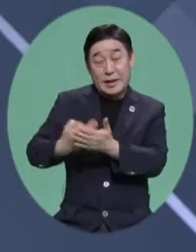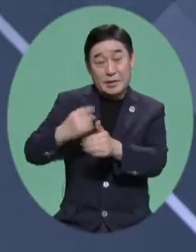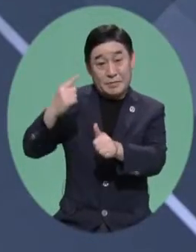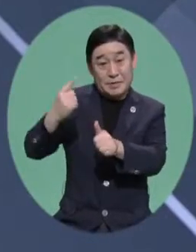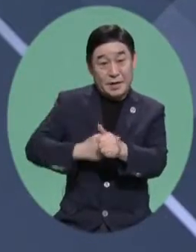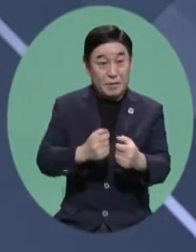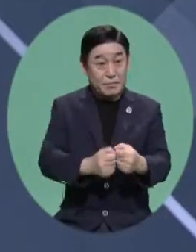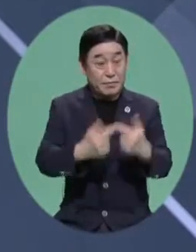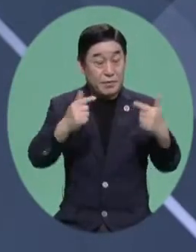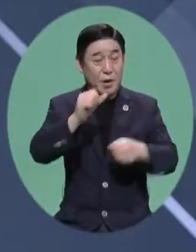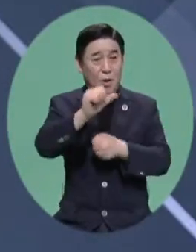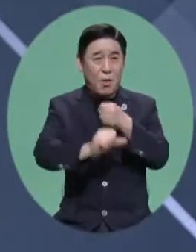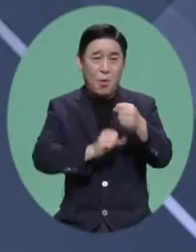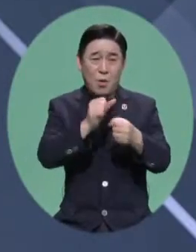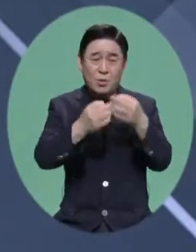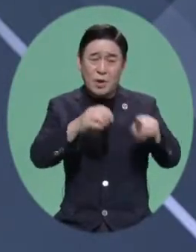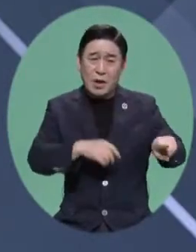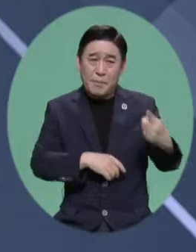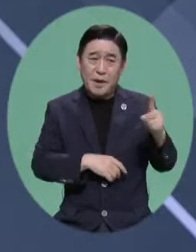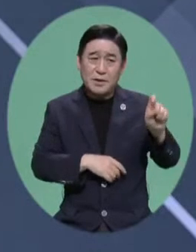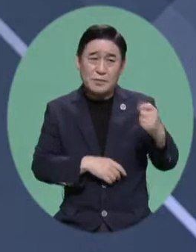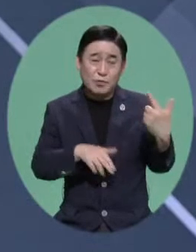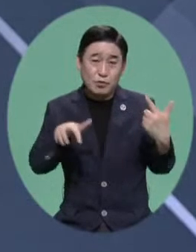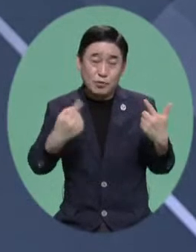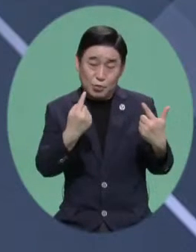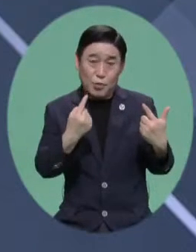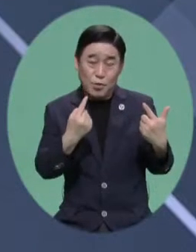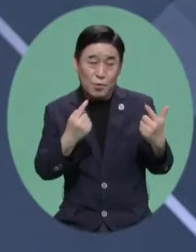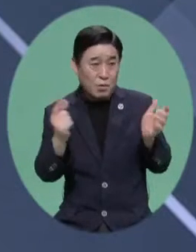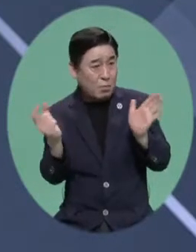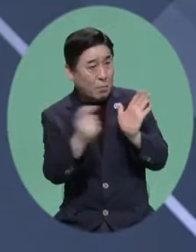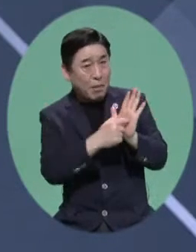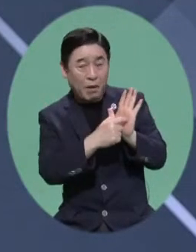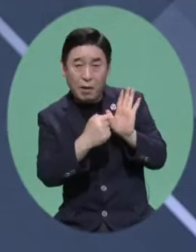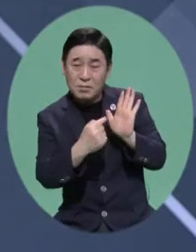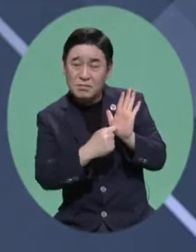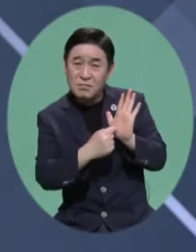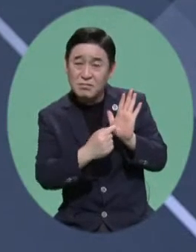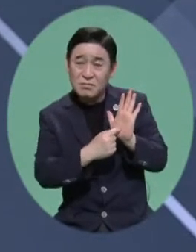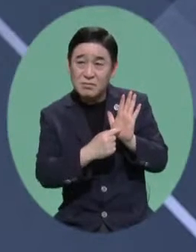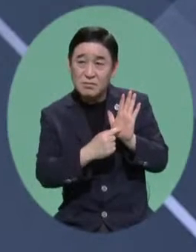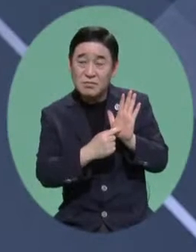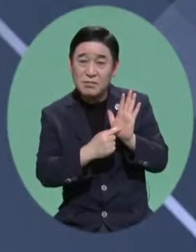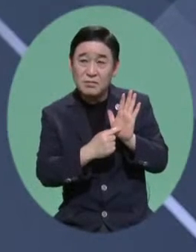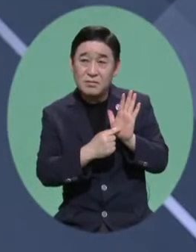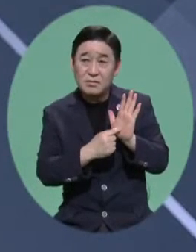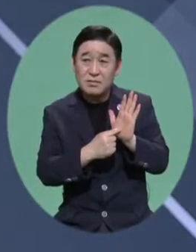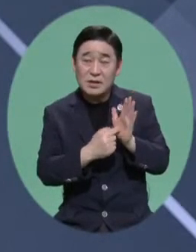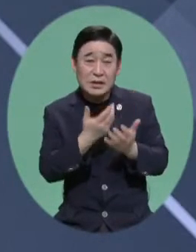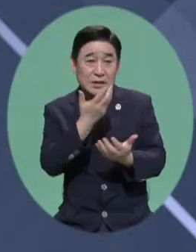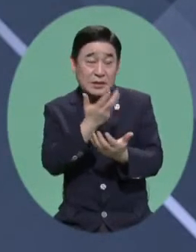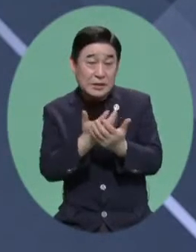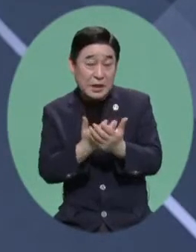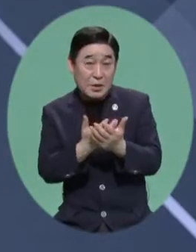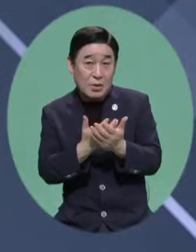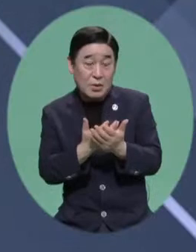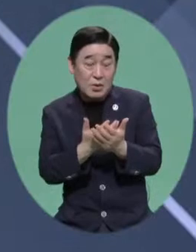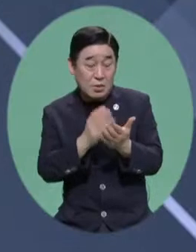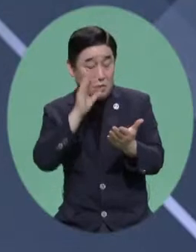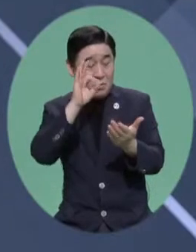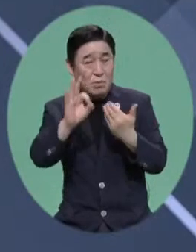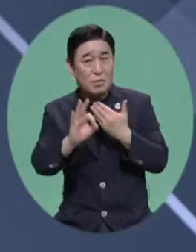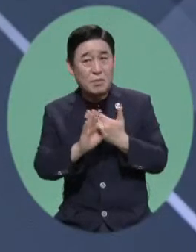증가 분으로 5년간 116 조원 이렇게 돼 있습니다 근데 이 매니페스트 자료가